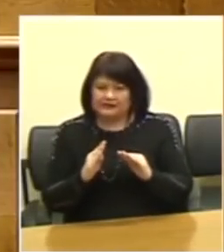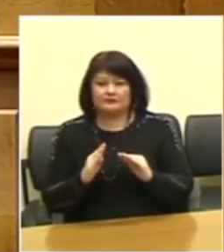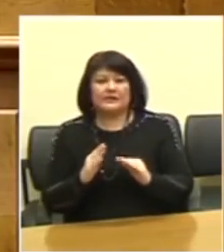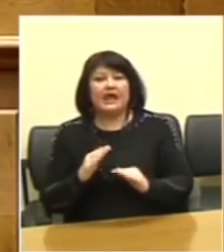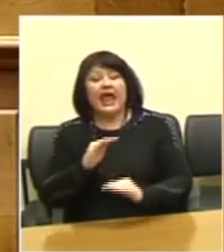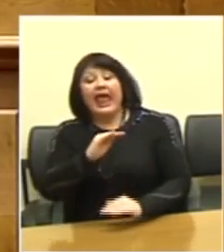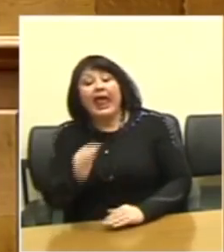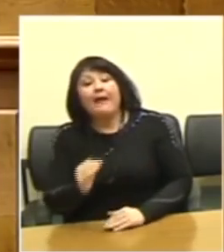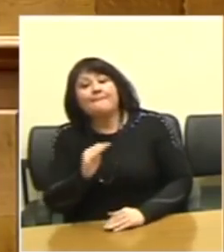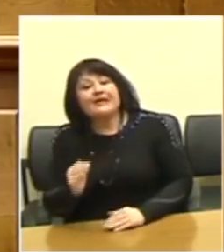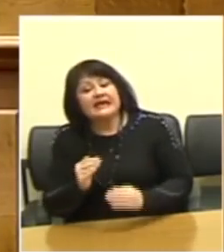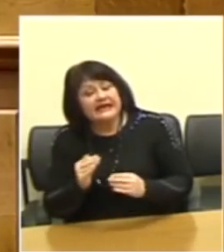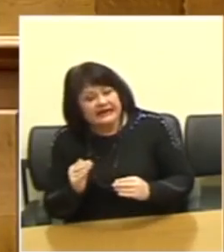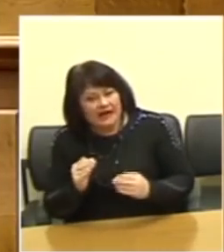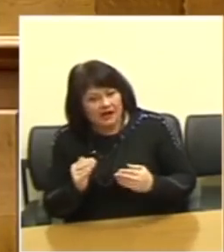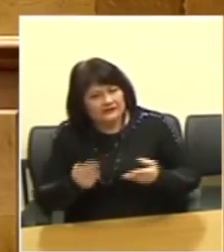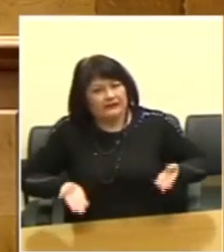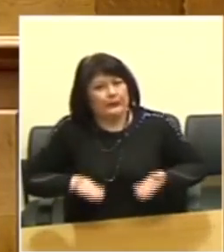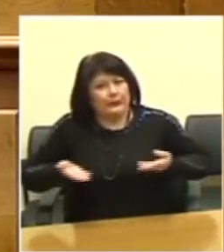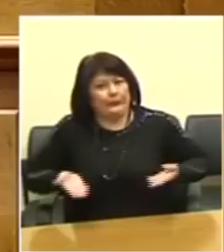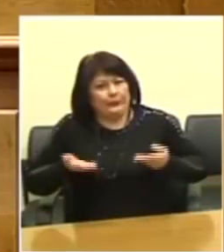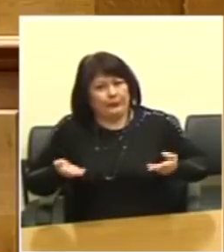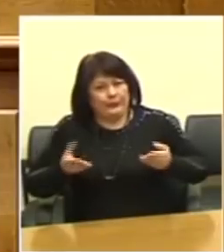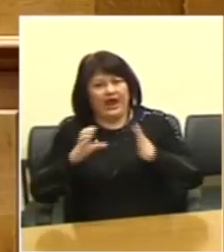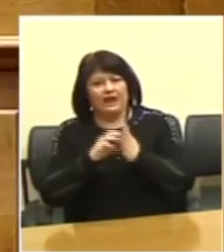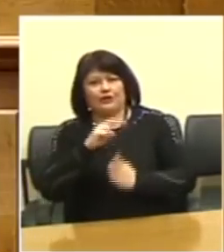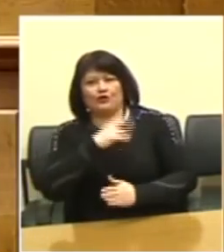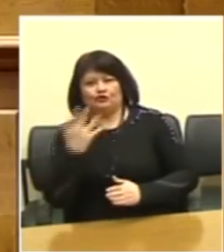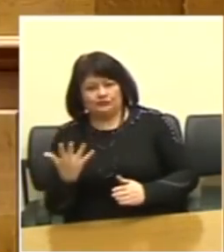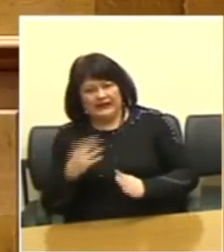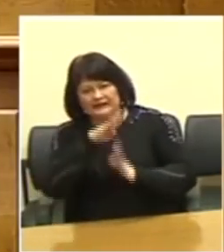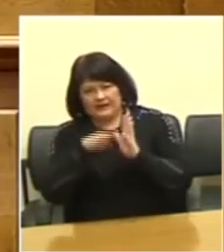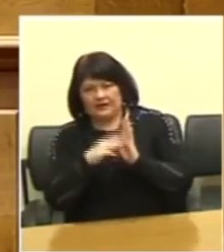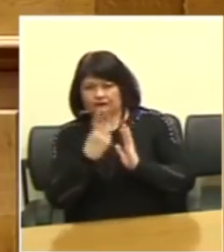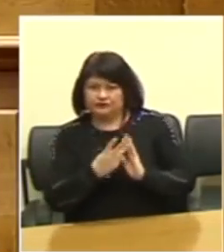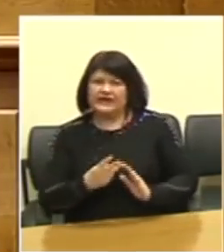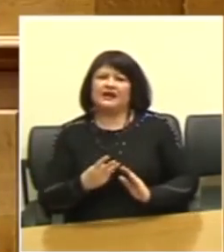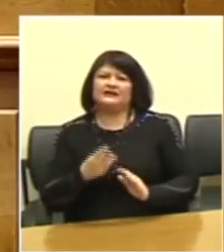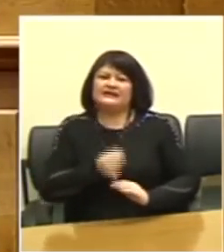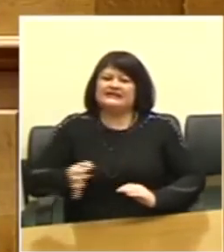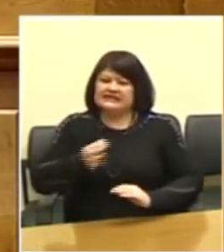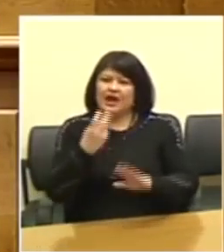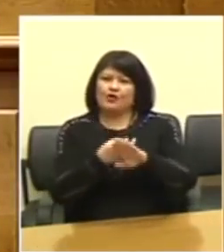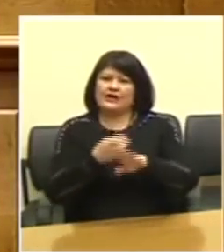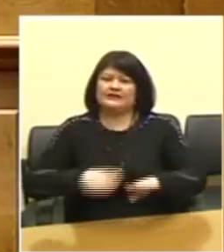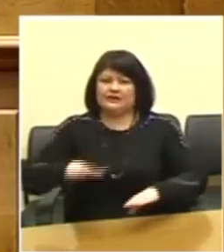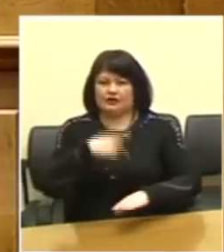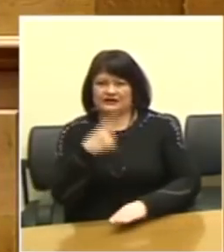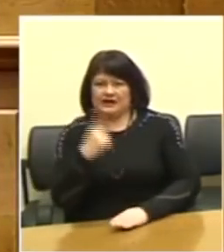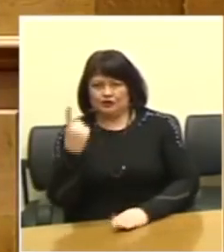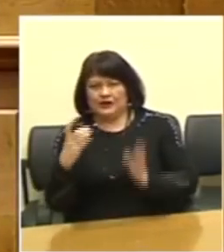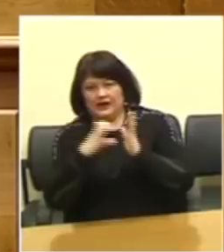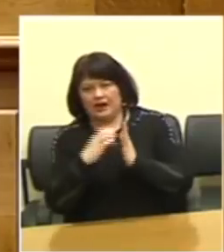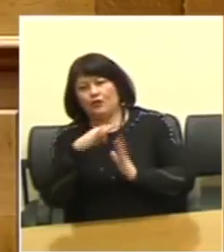επίοικιας, άρθρο 25, παράγραφος 3, για νησιωτικές και ορεινές περιοχές, άρθρο 101,